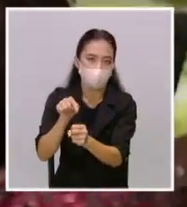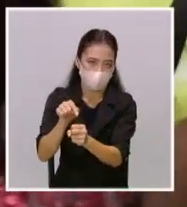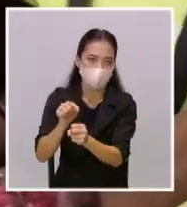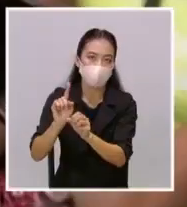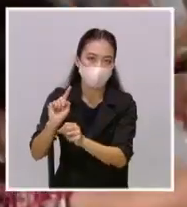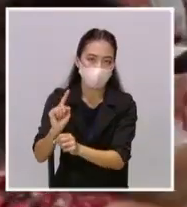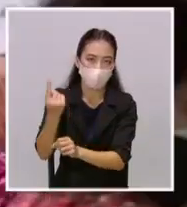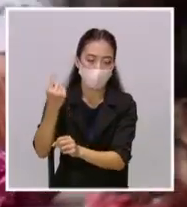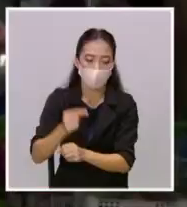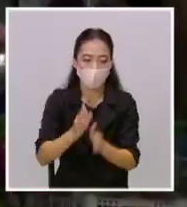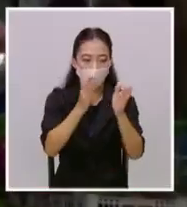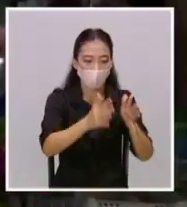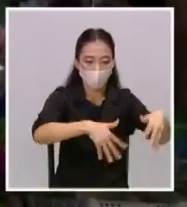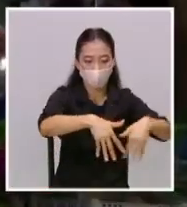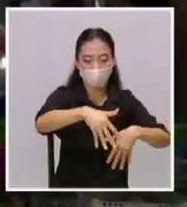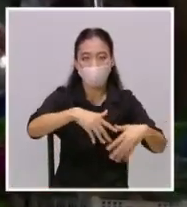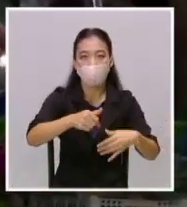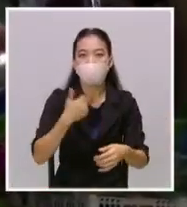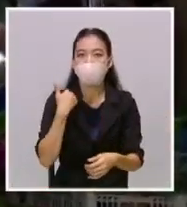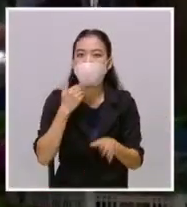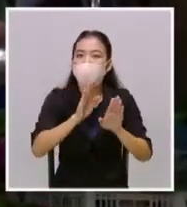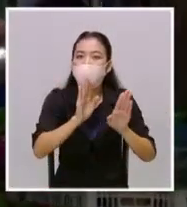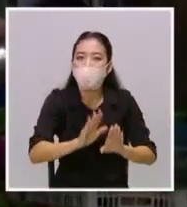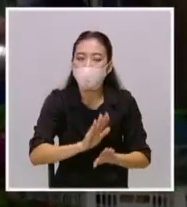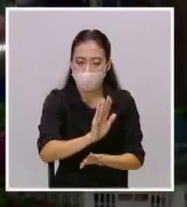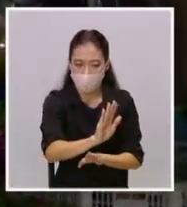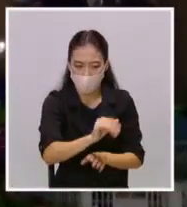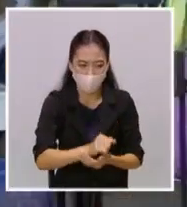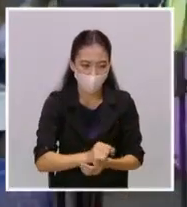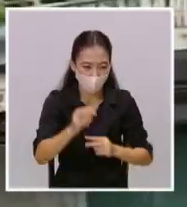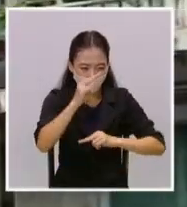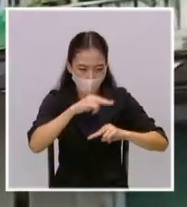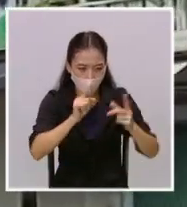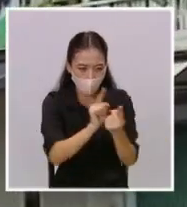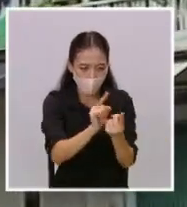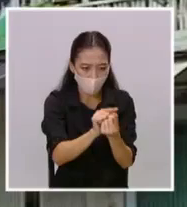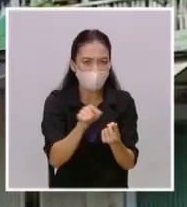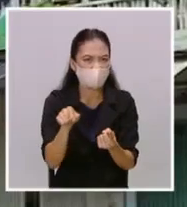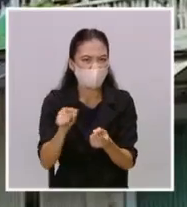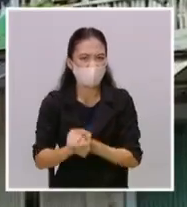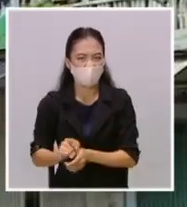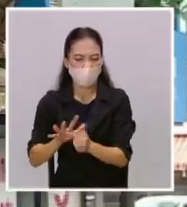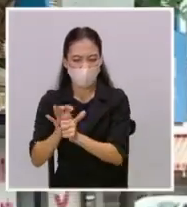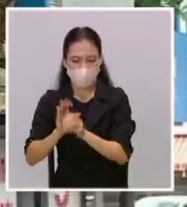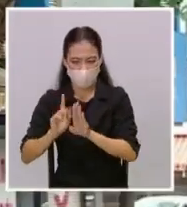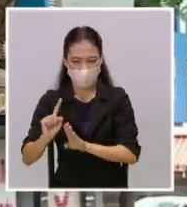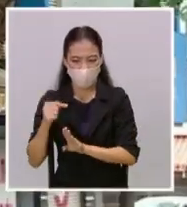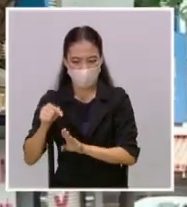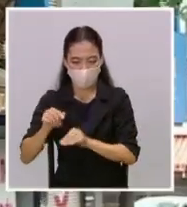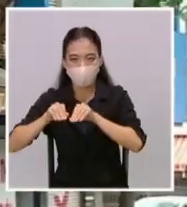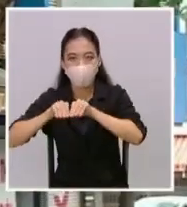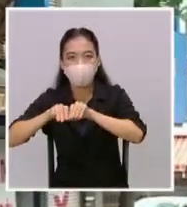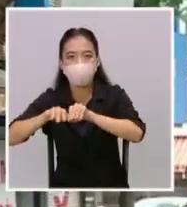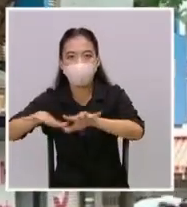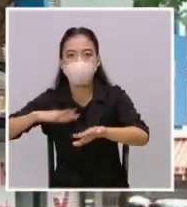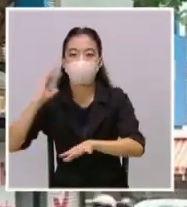ามทำให้เกิดการแพร่เชื้อทางอากาศได้มากขึ้นอันนี้คือความน่ากังวลใจของเจ้าลูกผสมตัวนี้ทางนี้เวียดนามพบผู้ติดเ